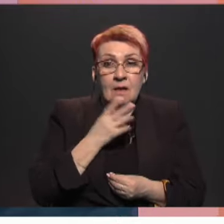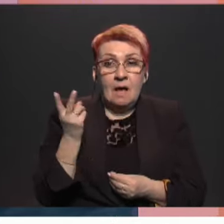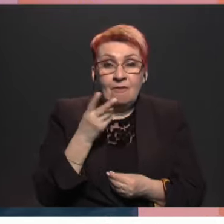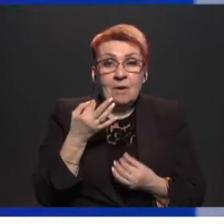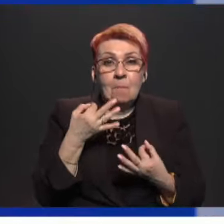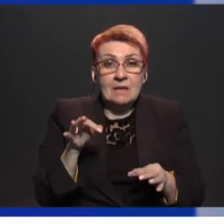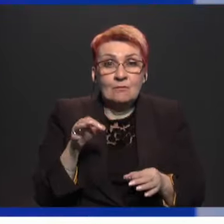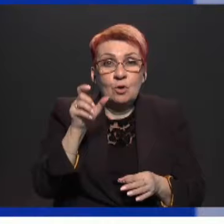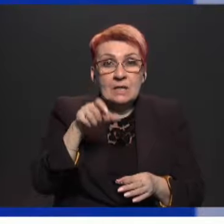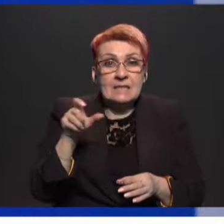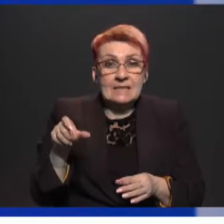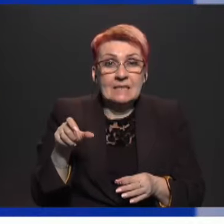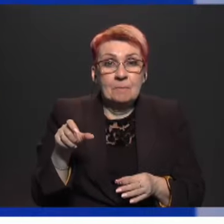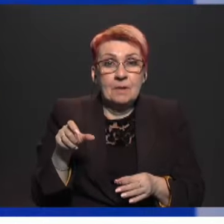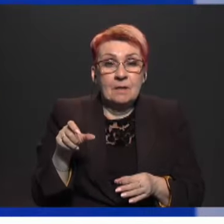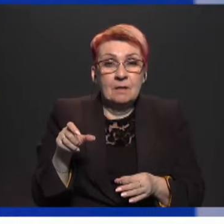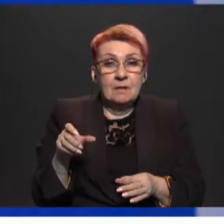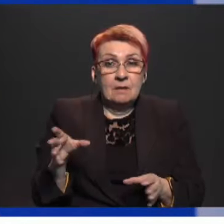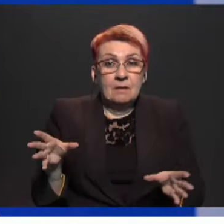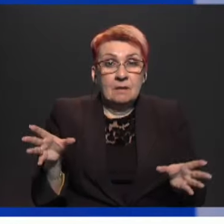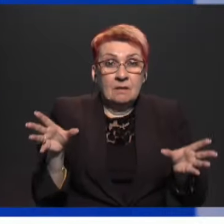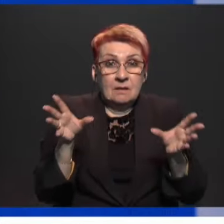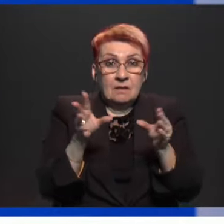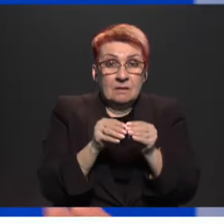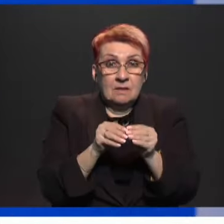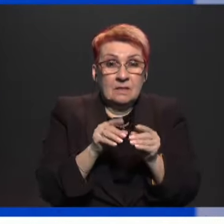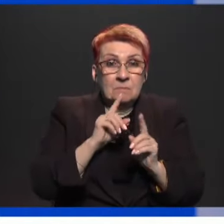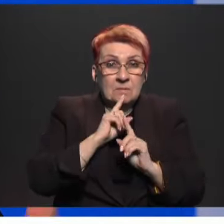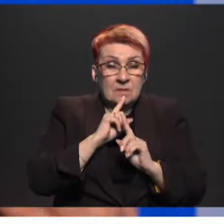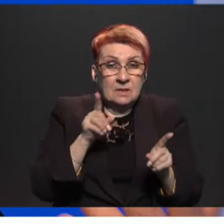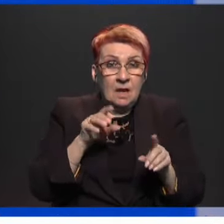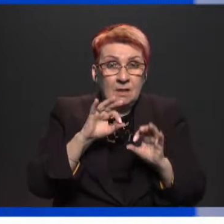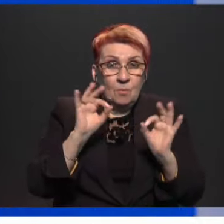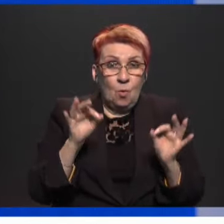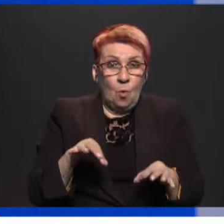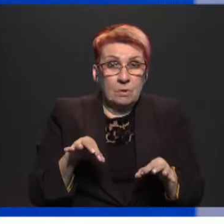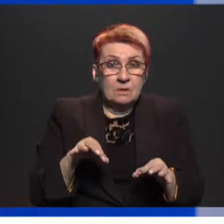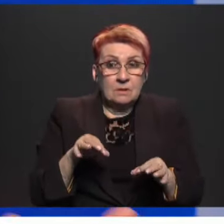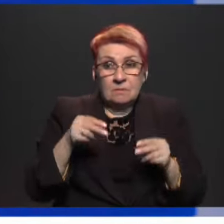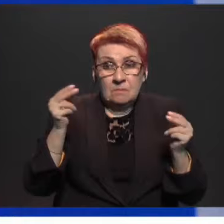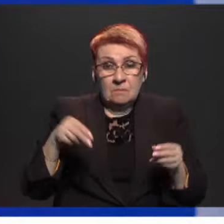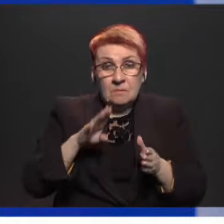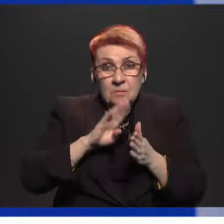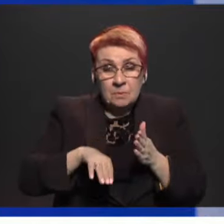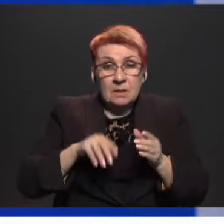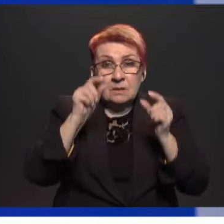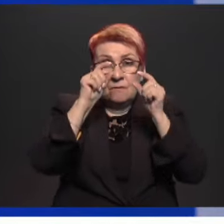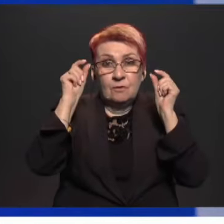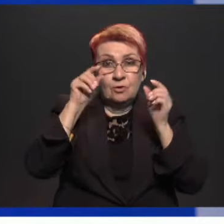позволили себе сойтись вот таким странным образом, не зарегистрировавшись, не